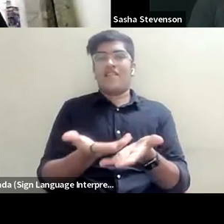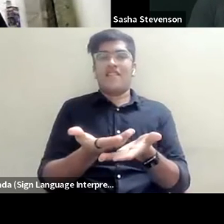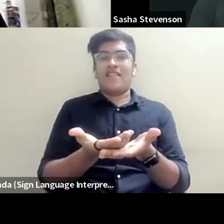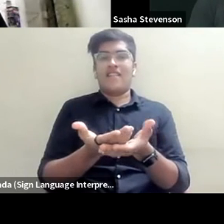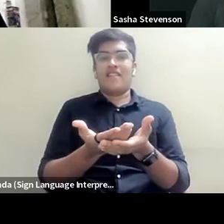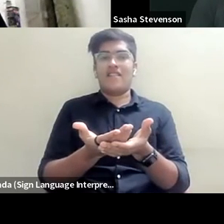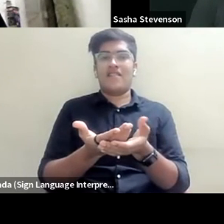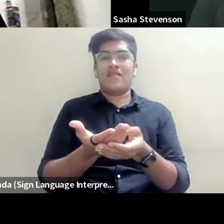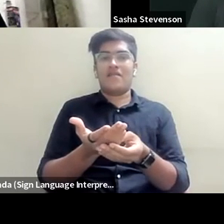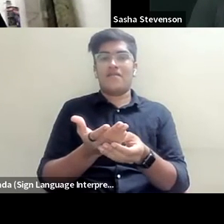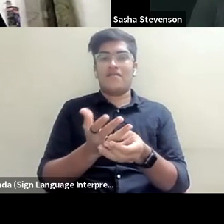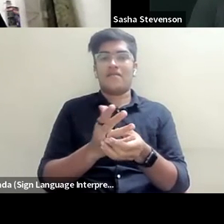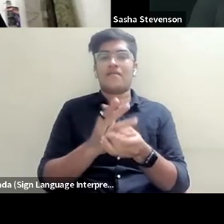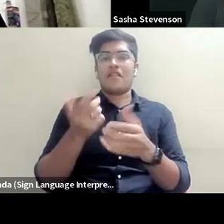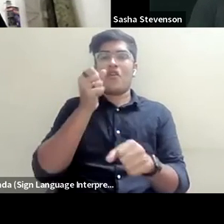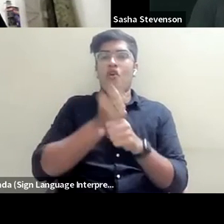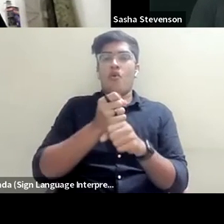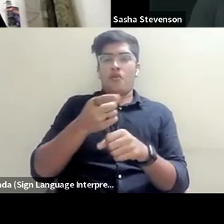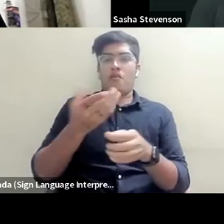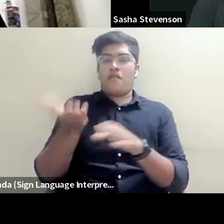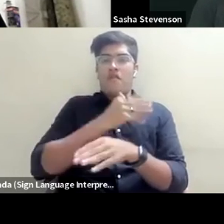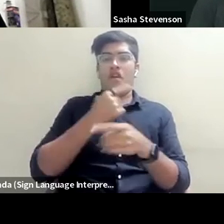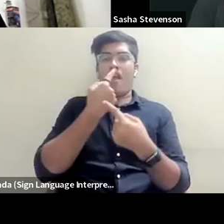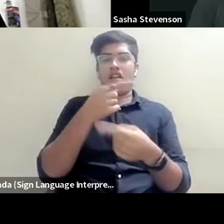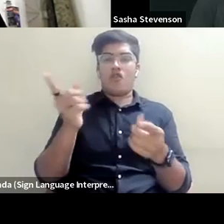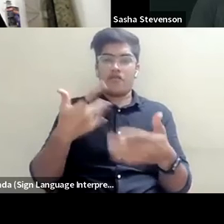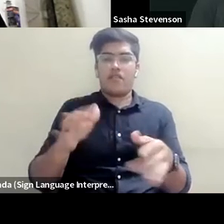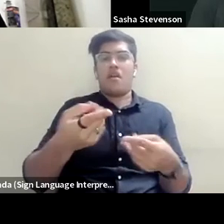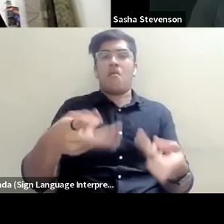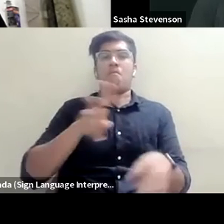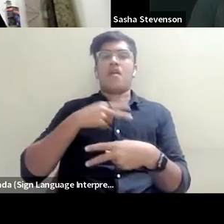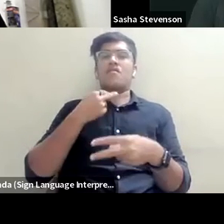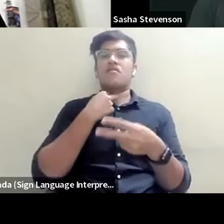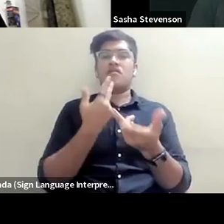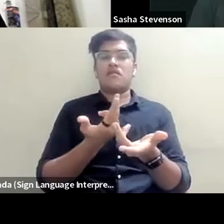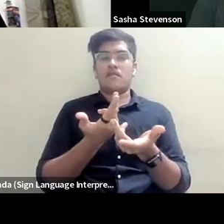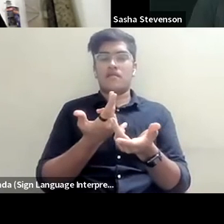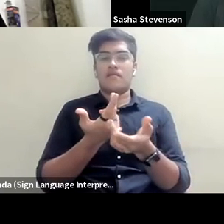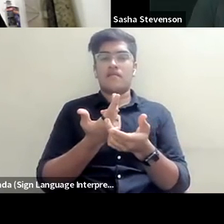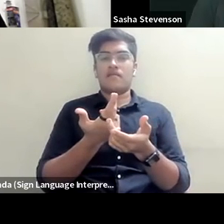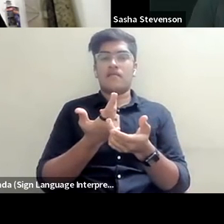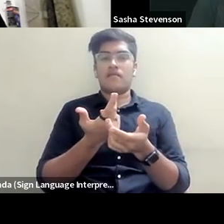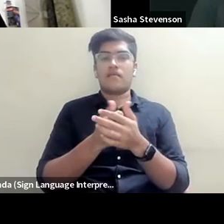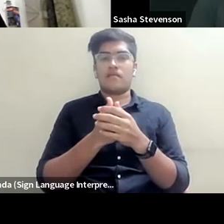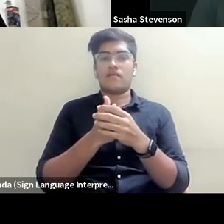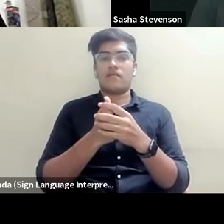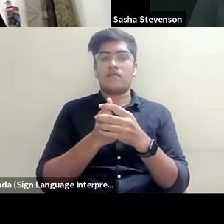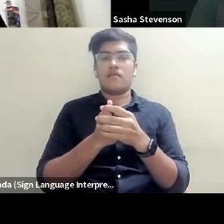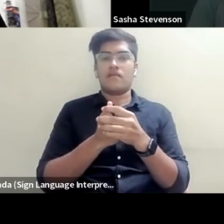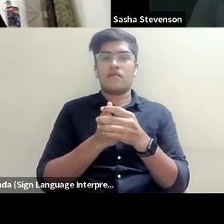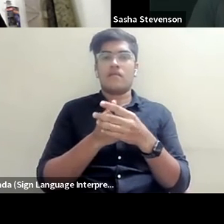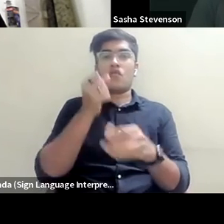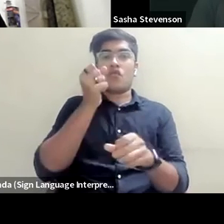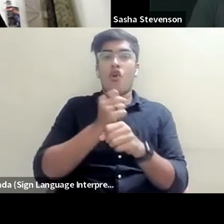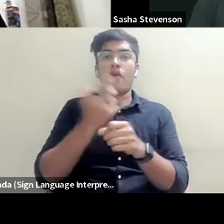वो क्या करेगा भाई, सरकार ही है. आप सरकार ने पूछा है, जो सरकार जो दिया था